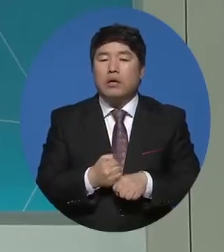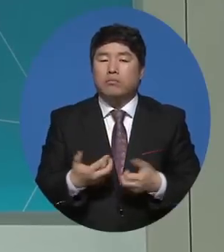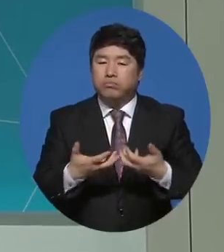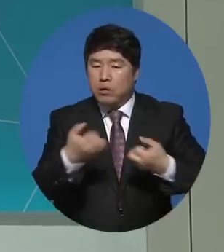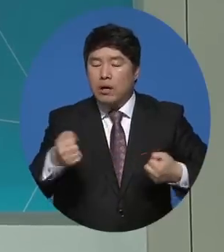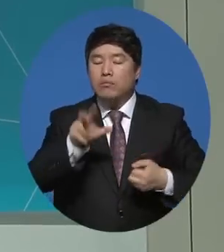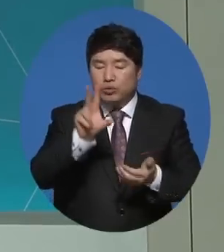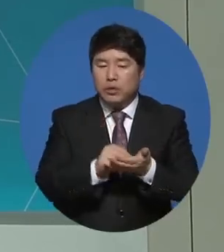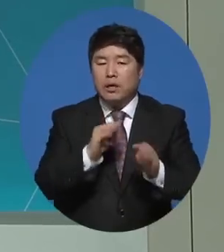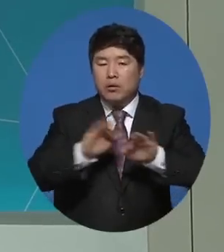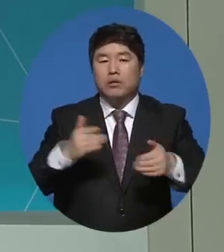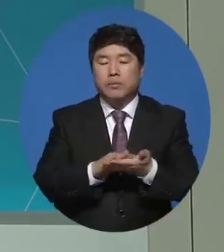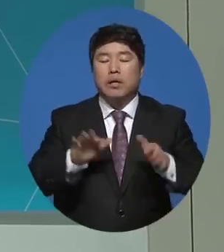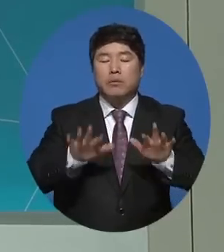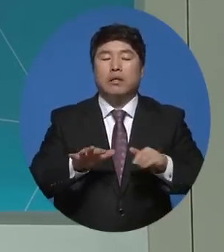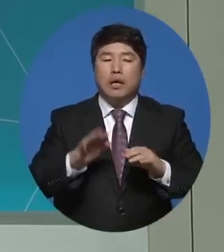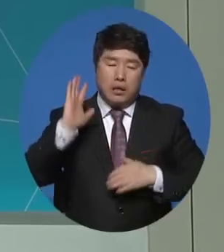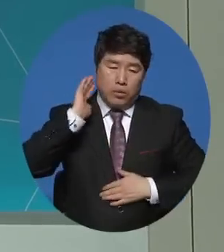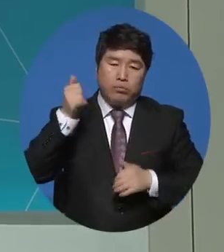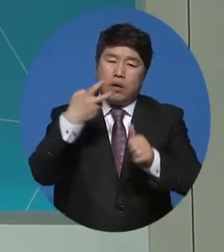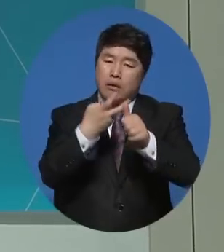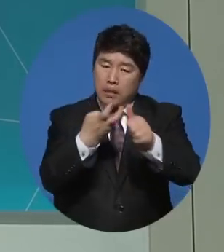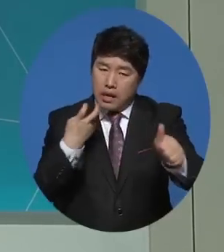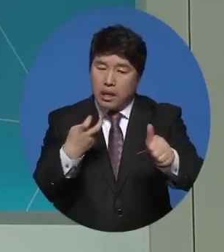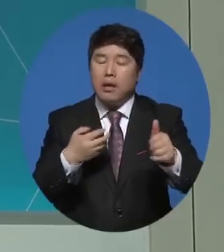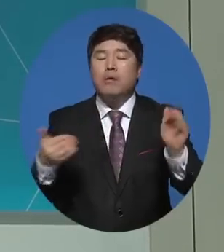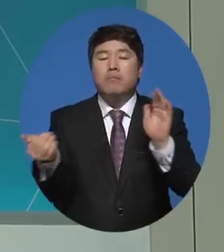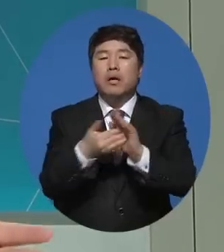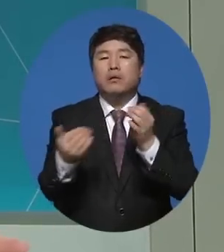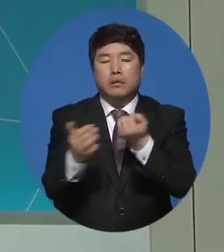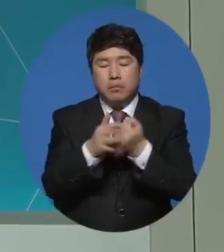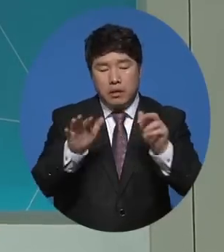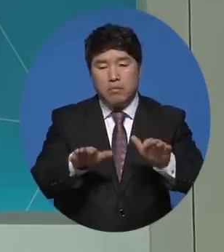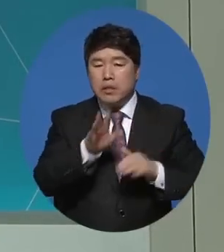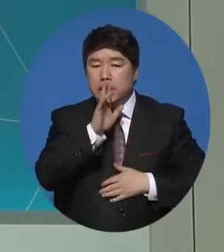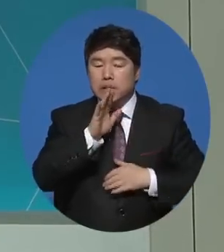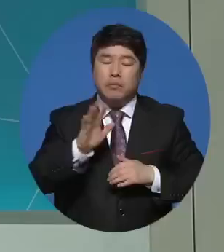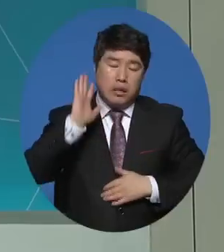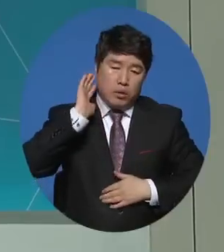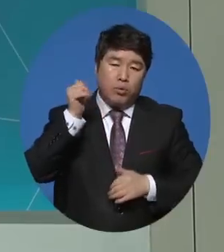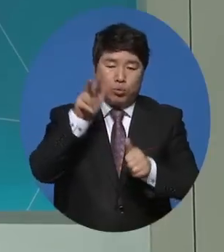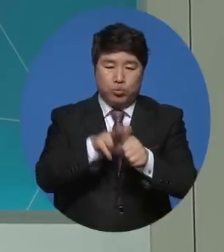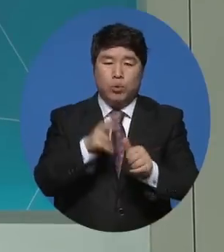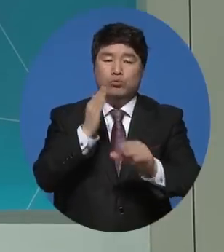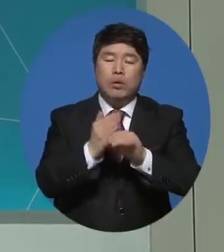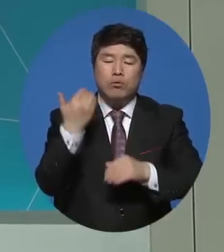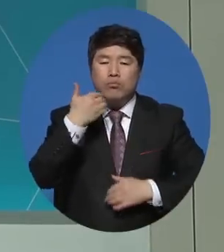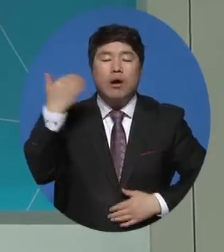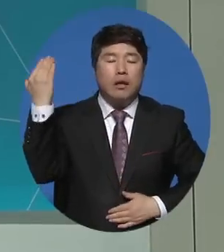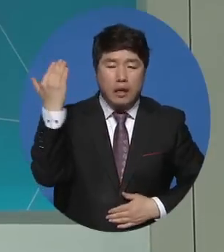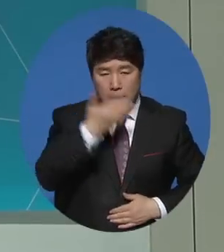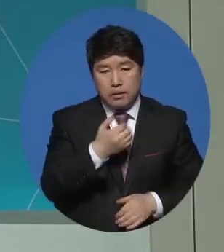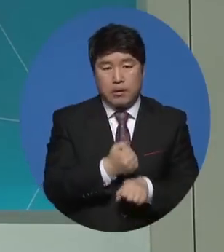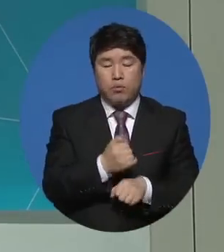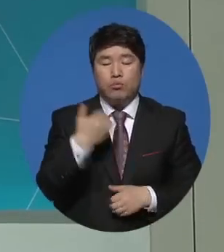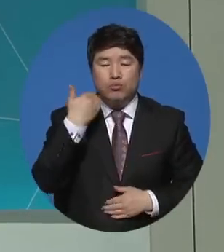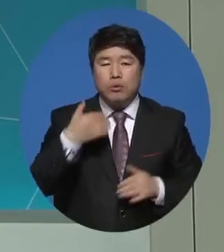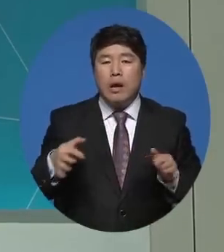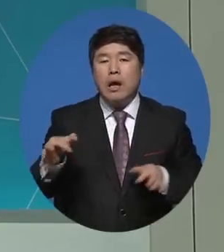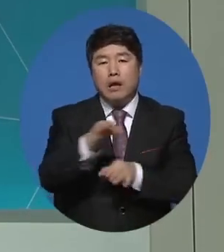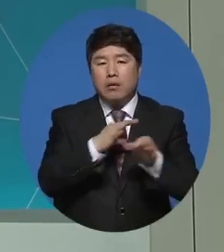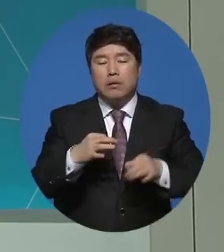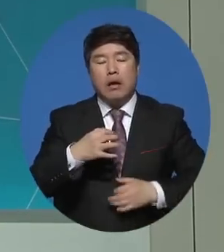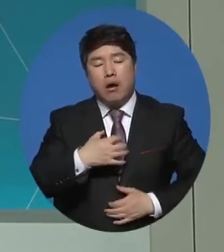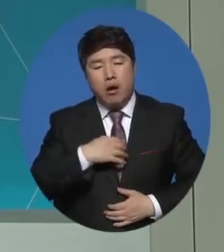대통령 탄핵이란 사태가 끝났기 때문에 정말 지금 나온 대선 후보 중에 누가 깨끗하고 누가 경제위기